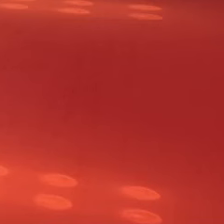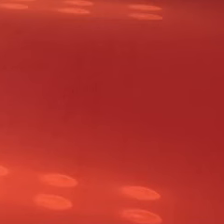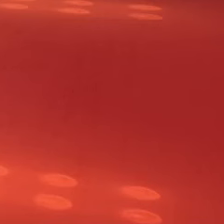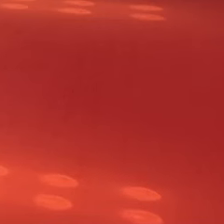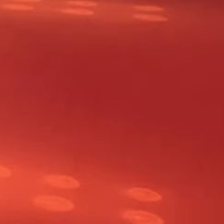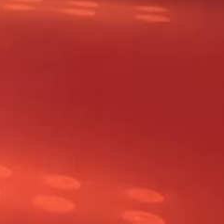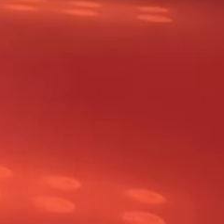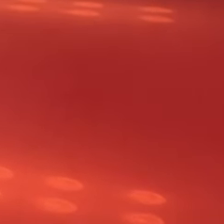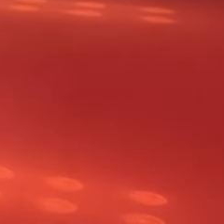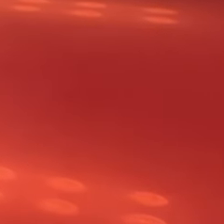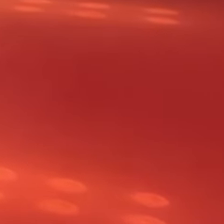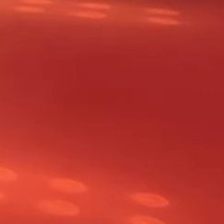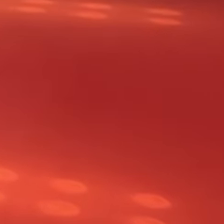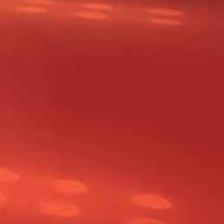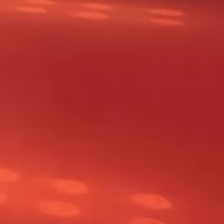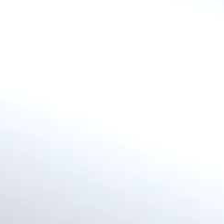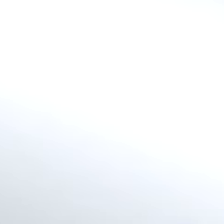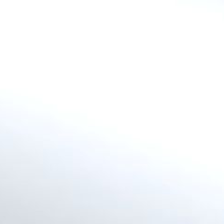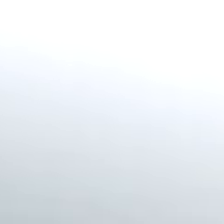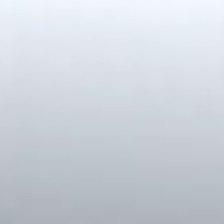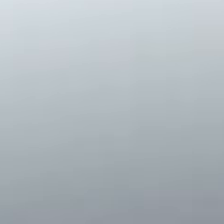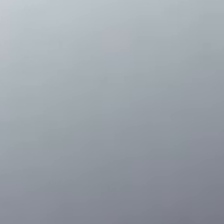cu deficiență de auz.